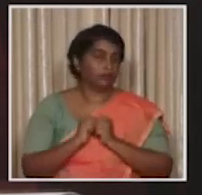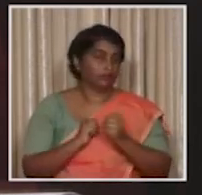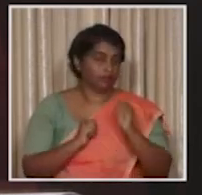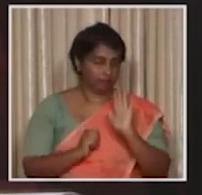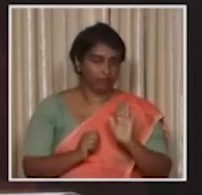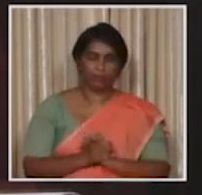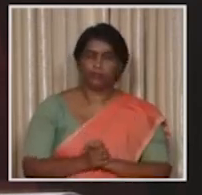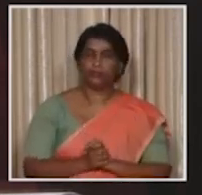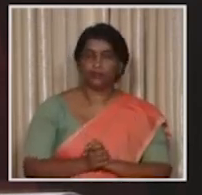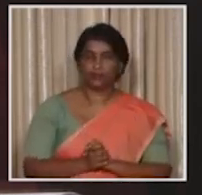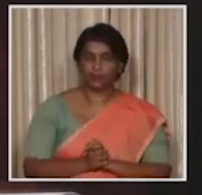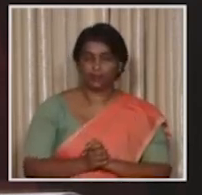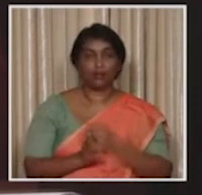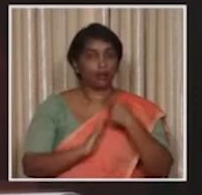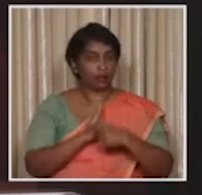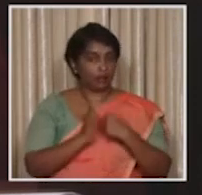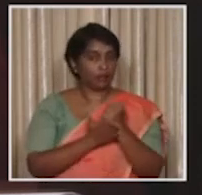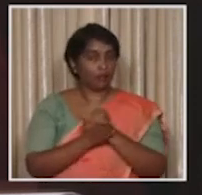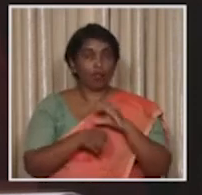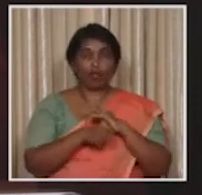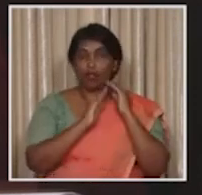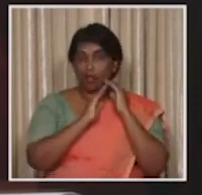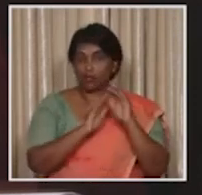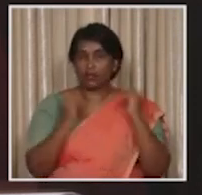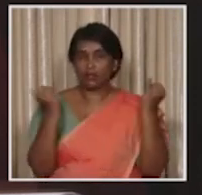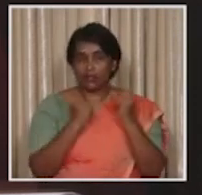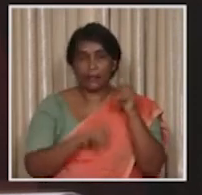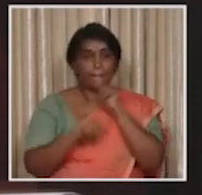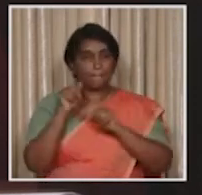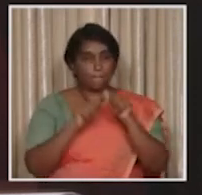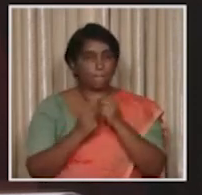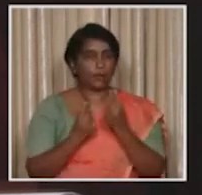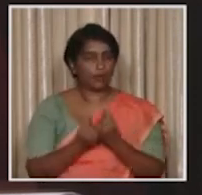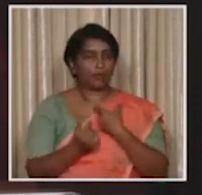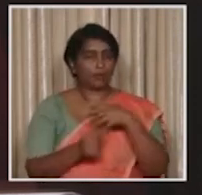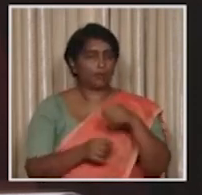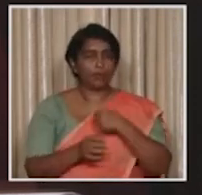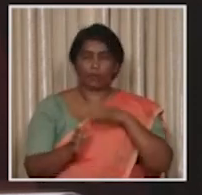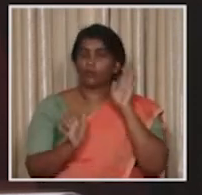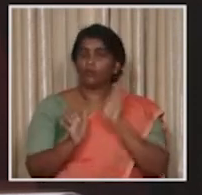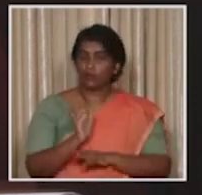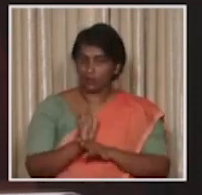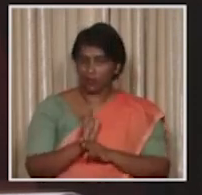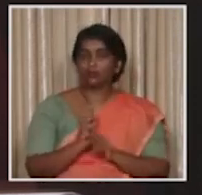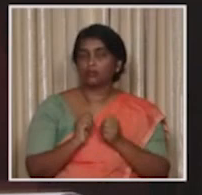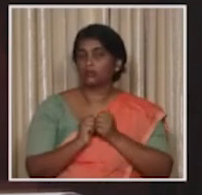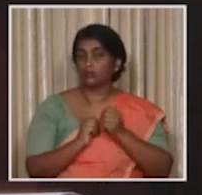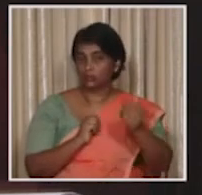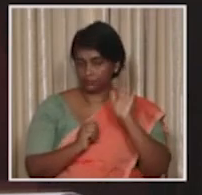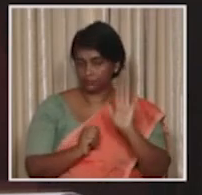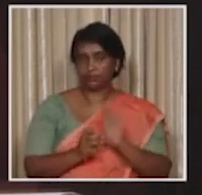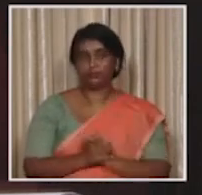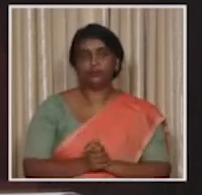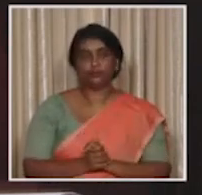වෙනවා. රට පුරා රෝහල්වල ඇති බාල ඖෂධ කඩිනමින් භාවිතයෙන් ඉවත් කිරීමට කටයුතු කළ යුතු